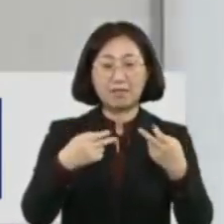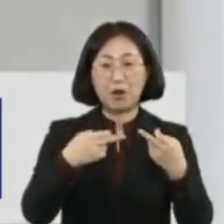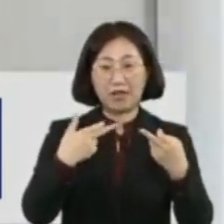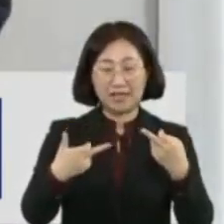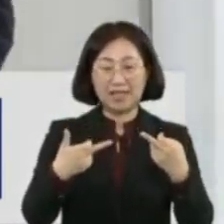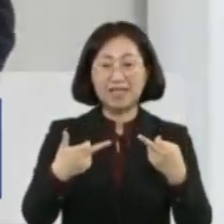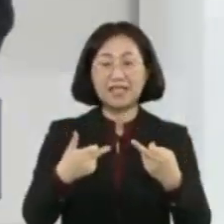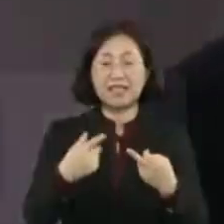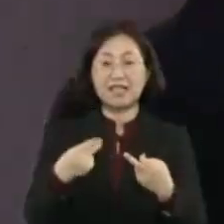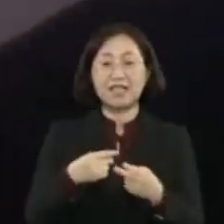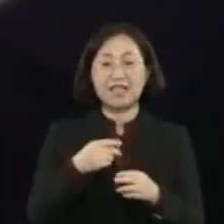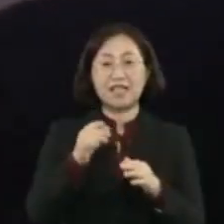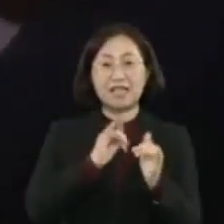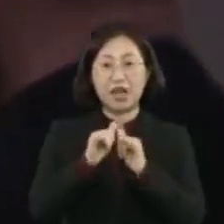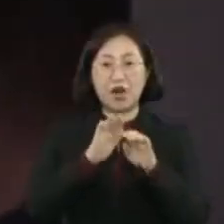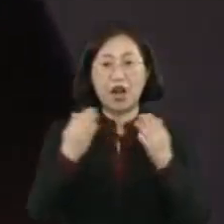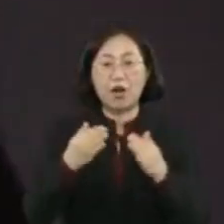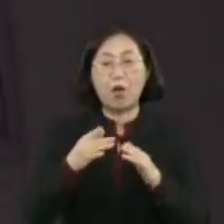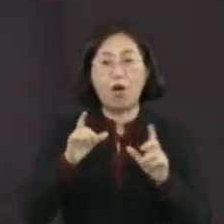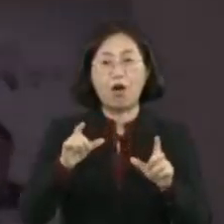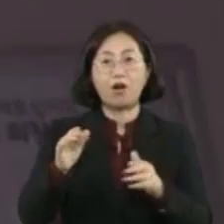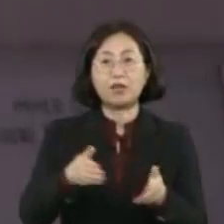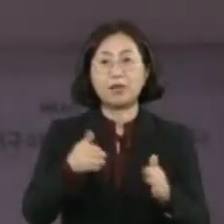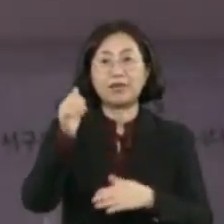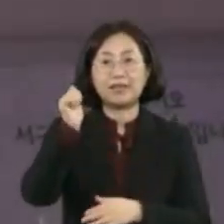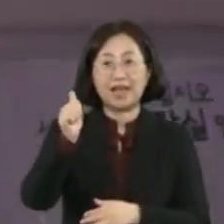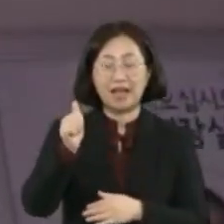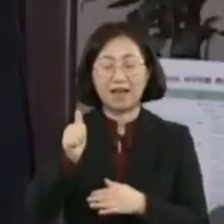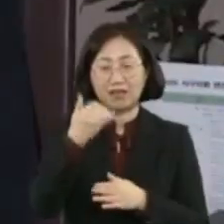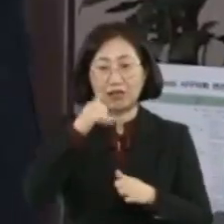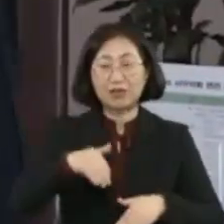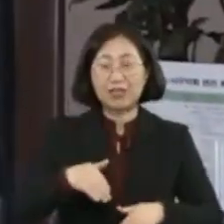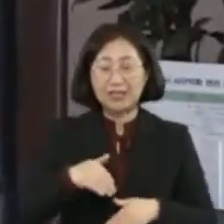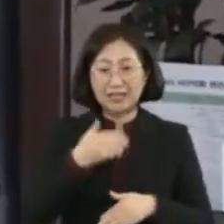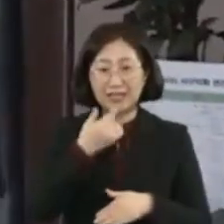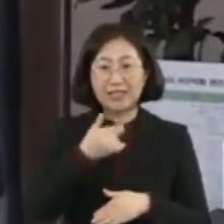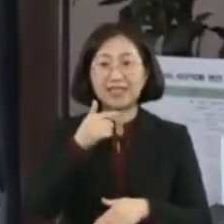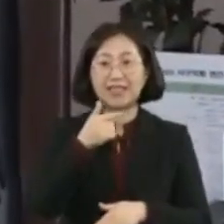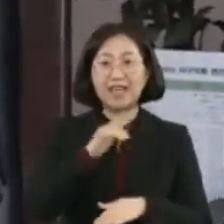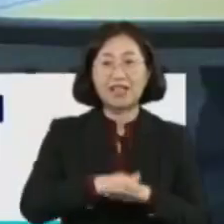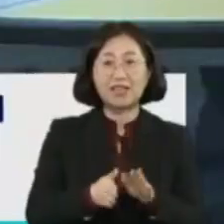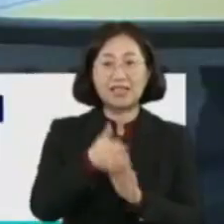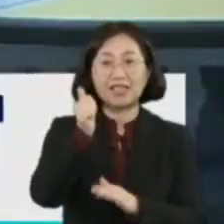기자회견을 열어 대전시장 선거 출마를 선언한 바 있습니다.